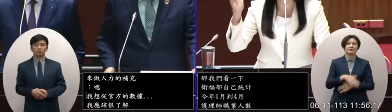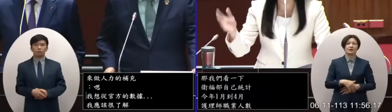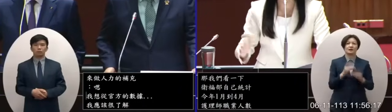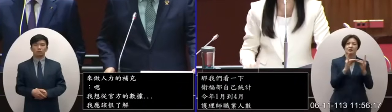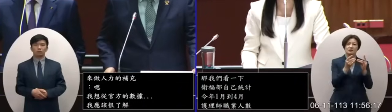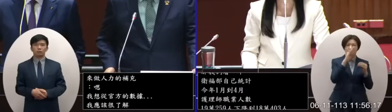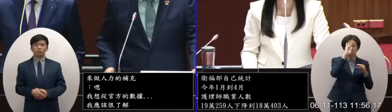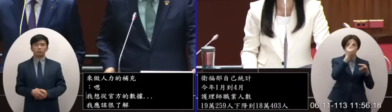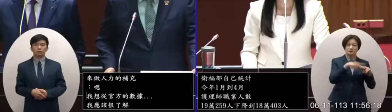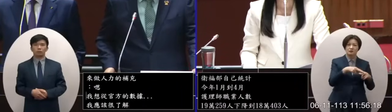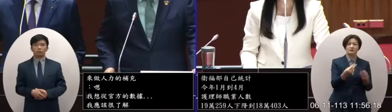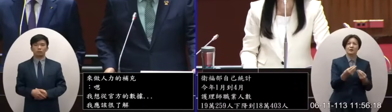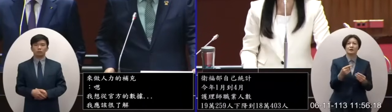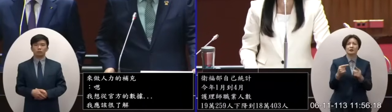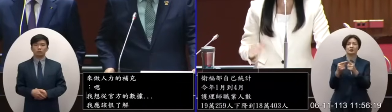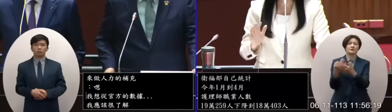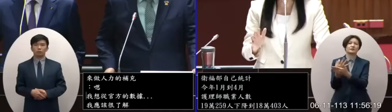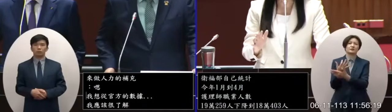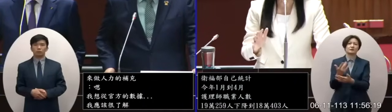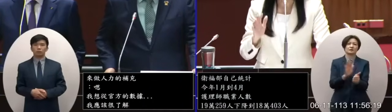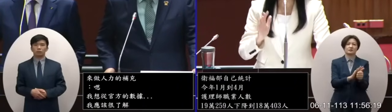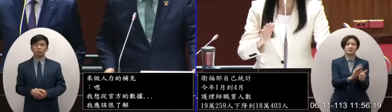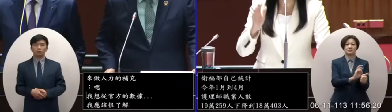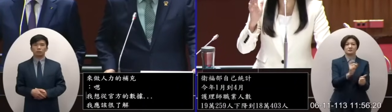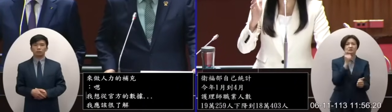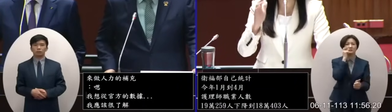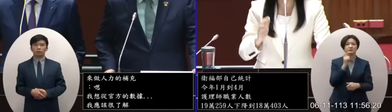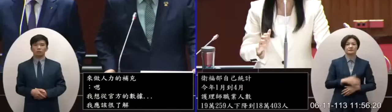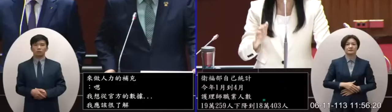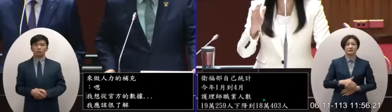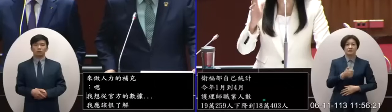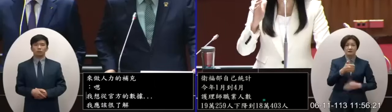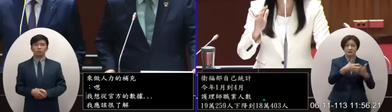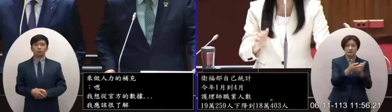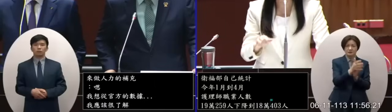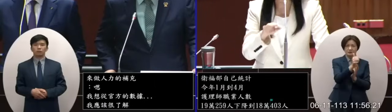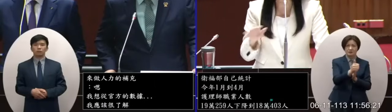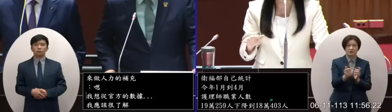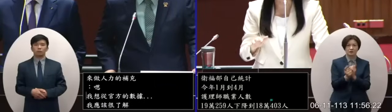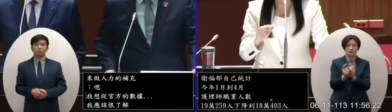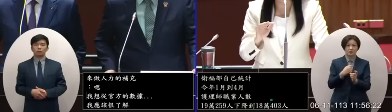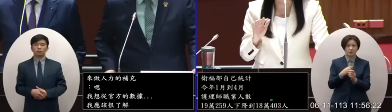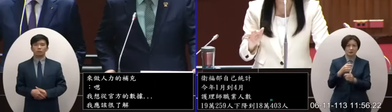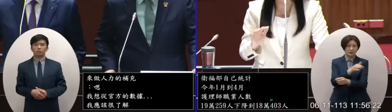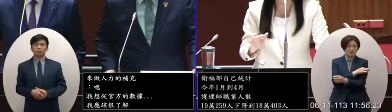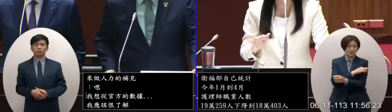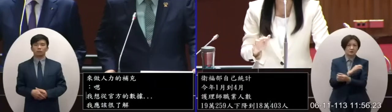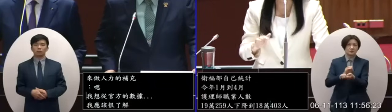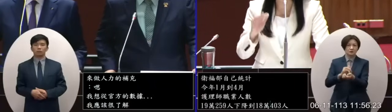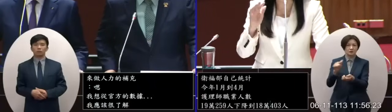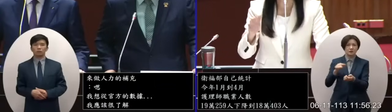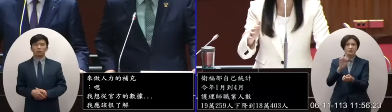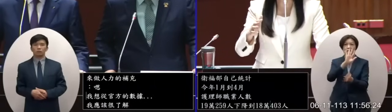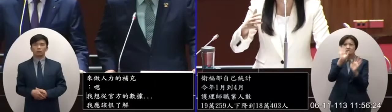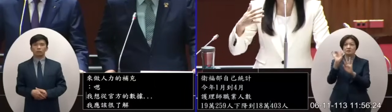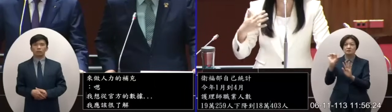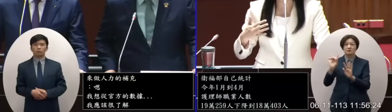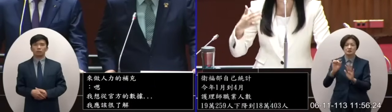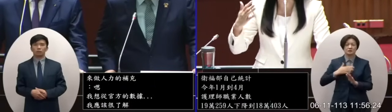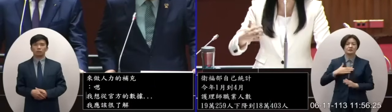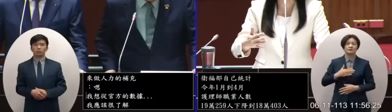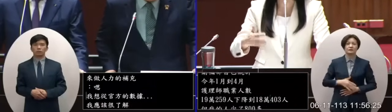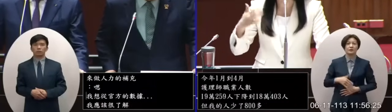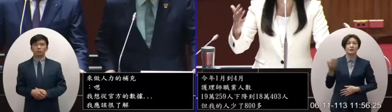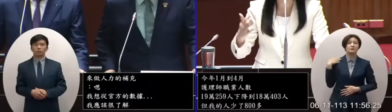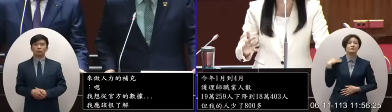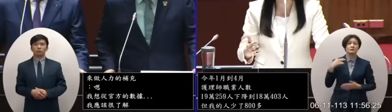没有人你怎么开？对不对？所以呢，我想谢谢部长哦。部长对于我们第一线医疗其实蛮清楚的，过去我们也一